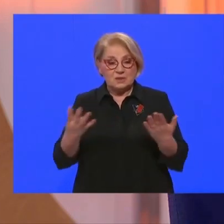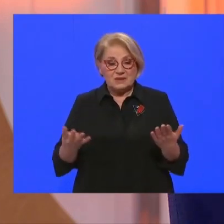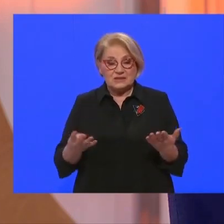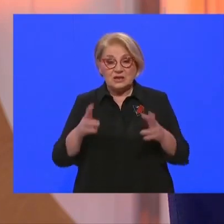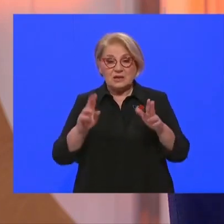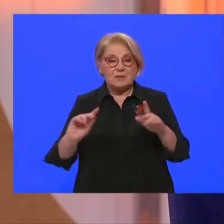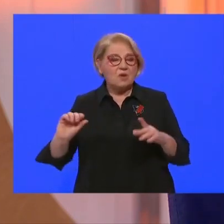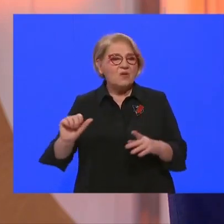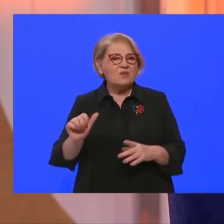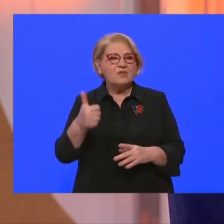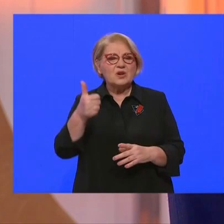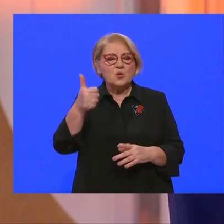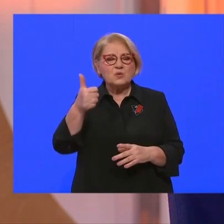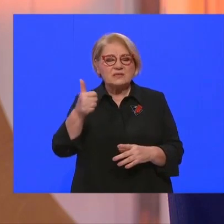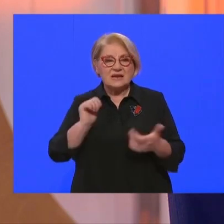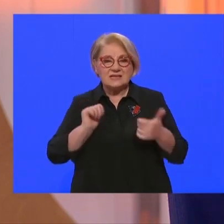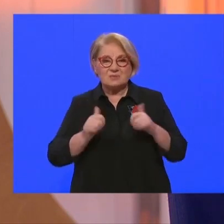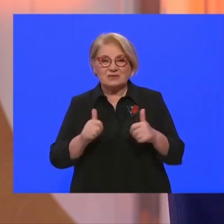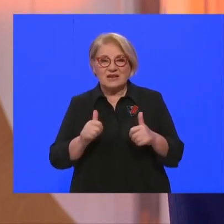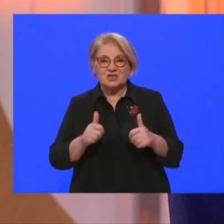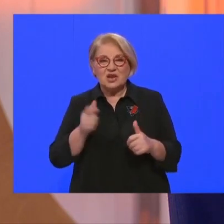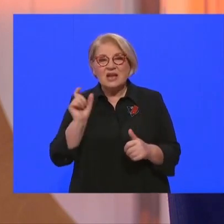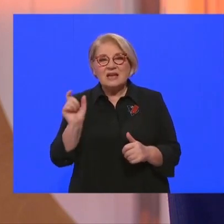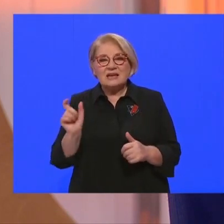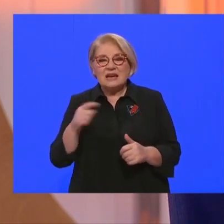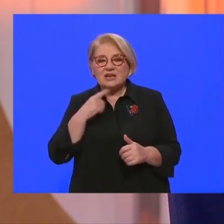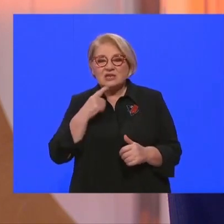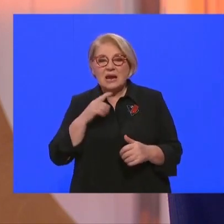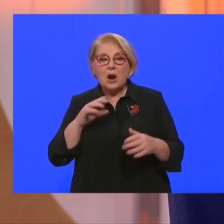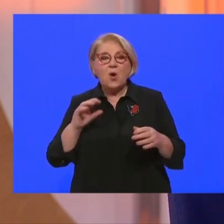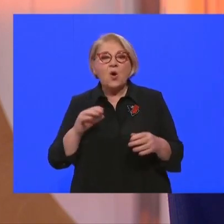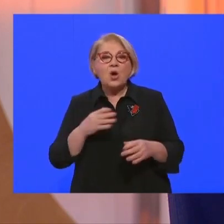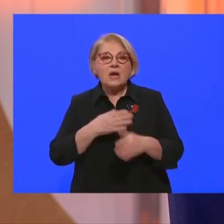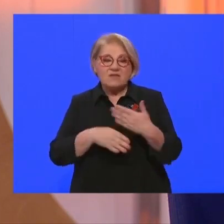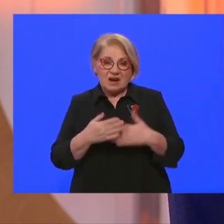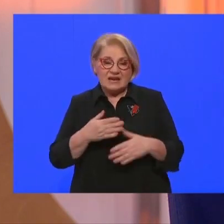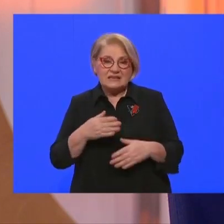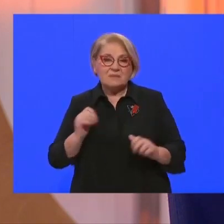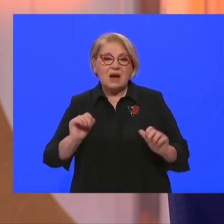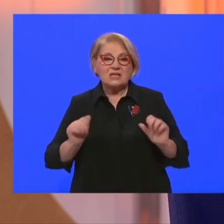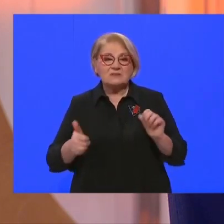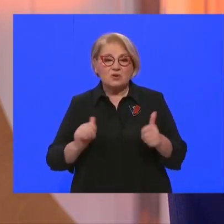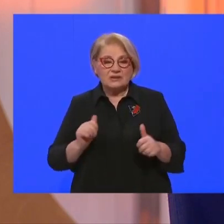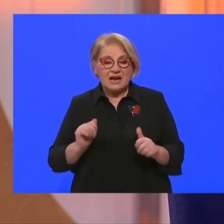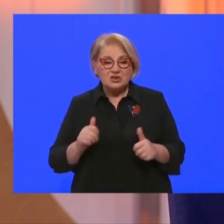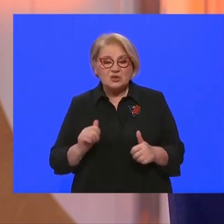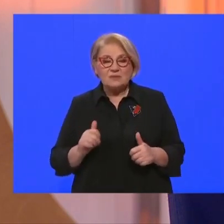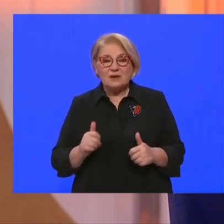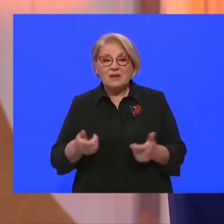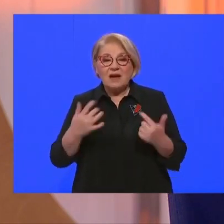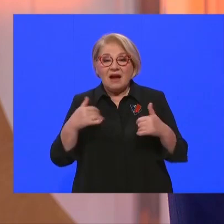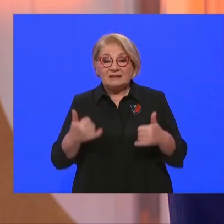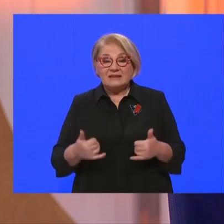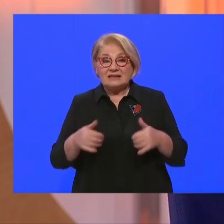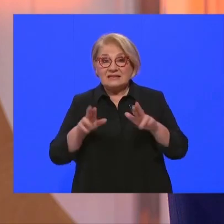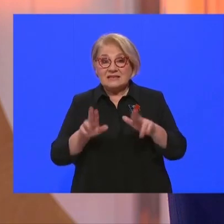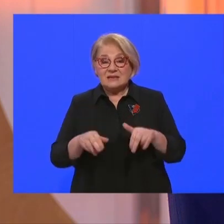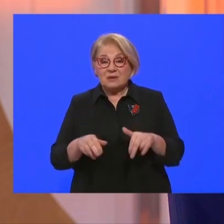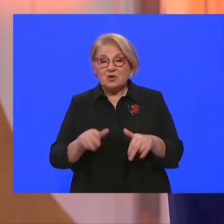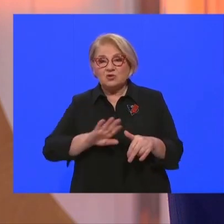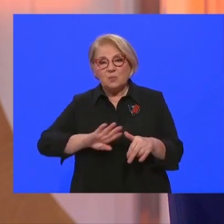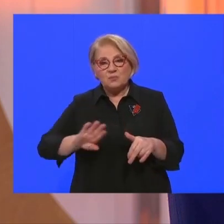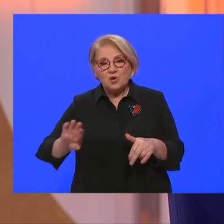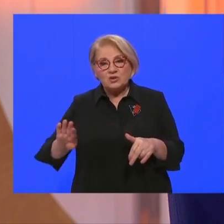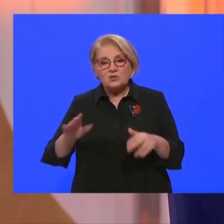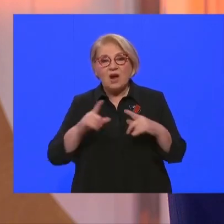imamo vrhunske sportaše. Naravno, riječ je o paraolimpijskim sportašima, ali danas uistinu imamo jednu